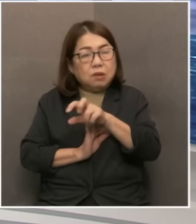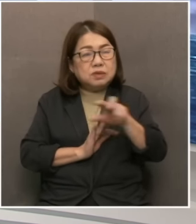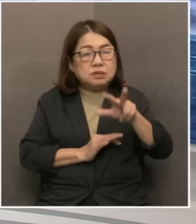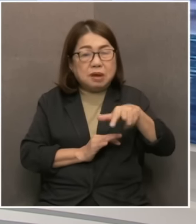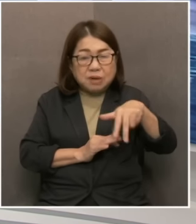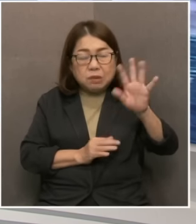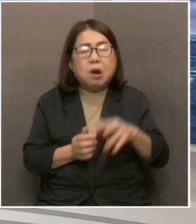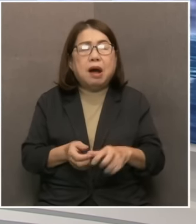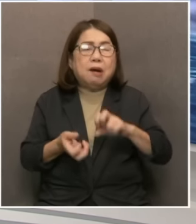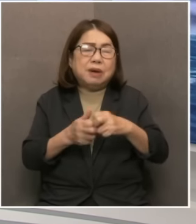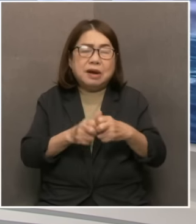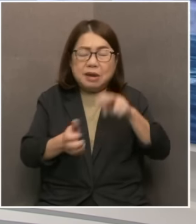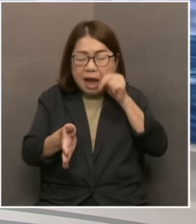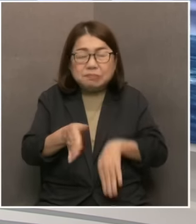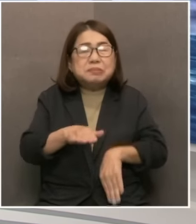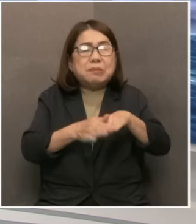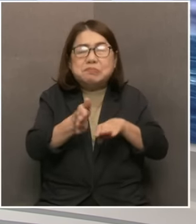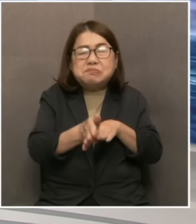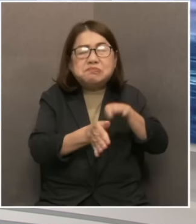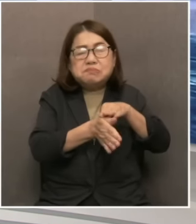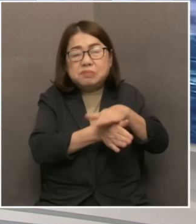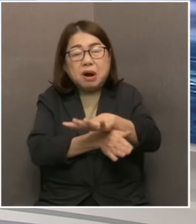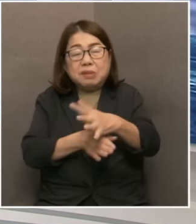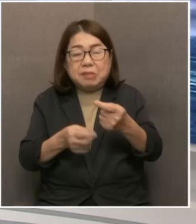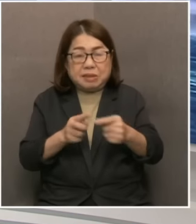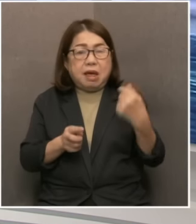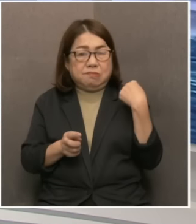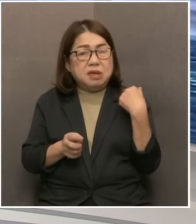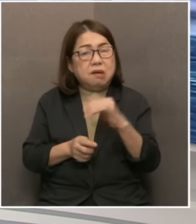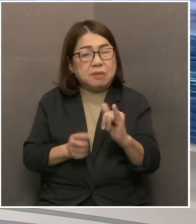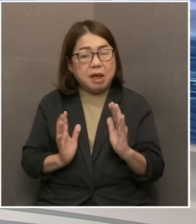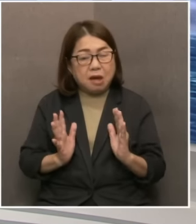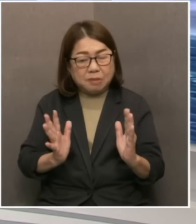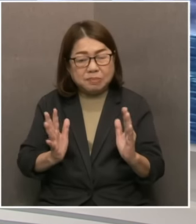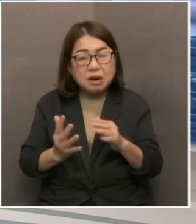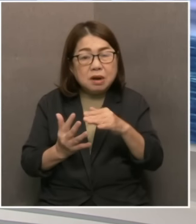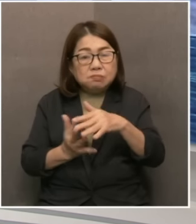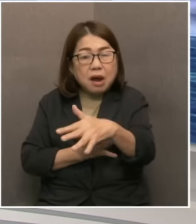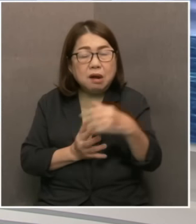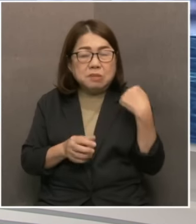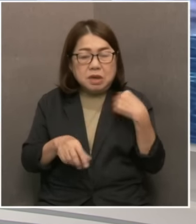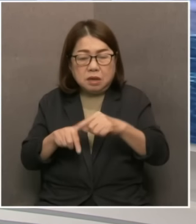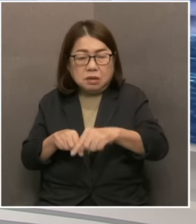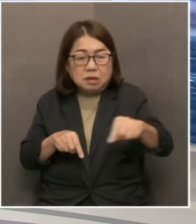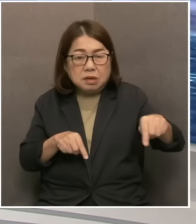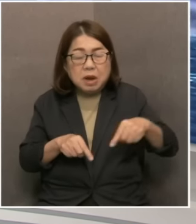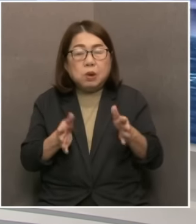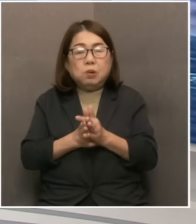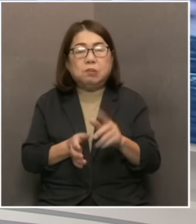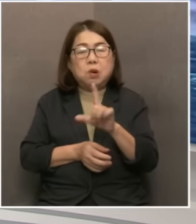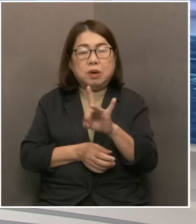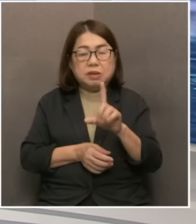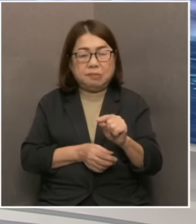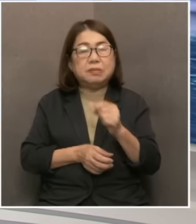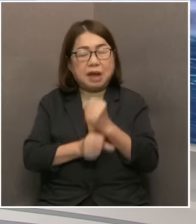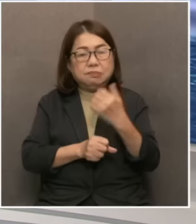ล้นตลิ่งนะคะแต่ก็มันมีจุดอ่อนบางจุดเหมือนกันที่เป็นแนวฟันหลอนะคะประมาณ 120จุดซึ่งทางกรุงเทพมหานครก็มีการแก้